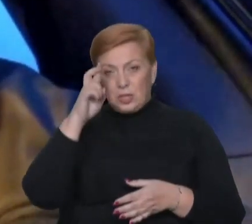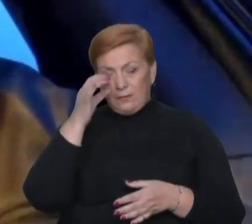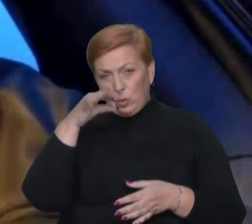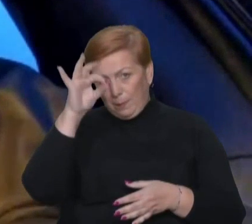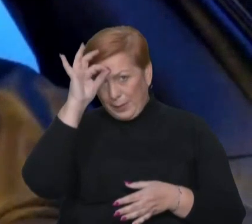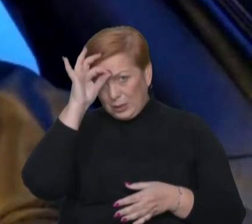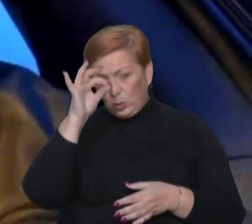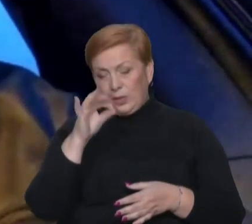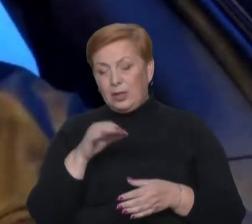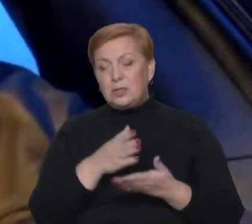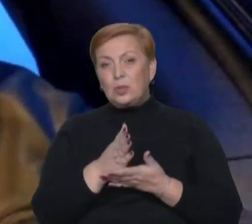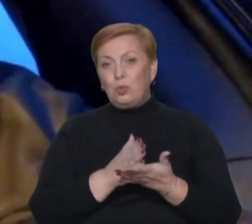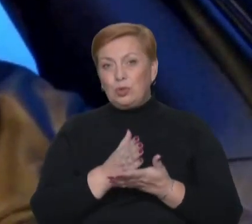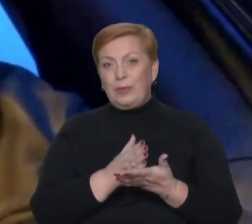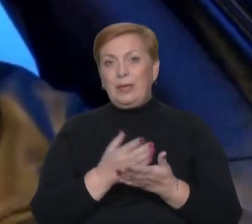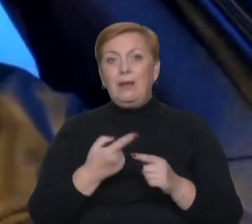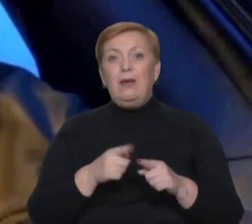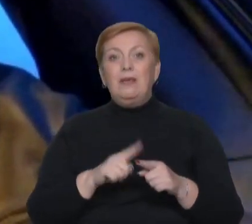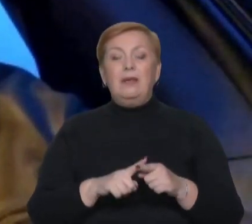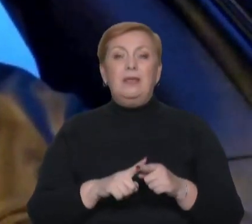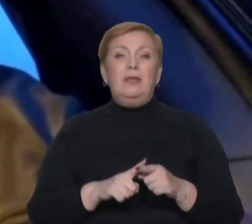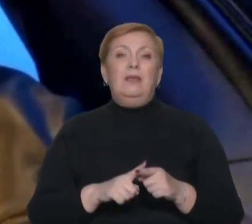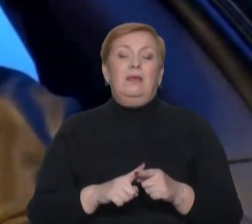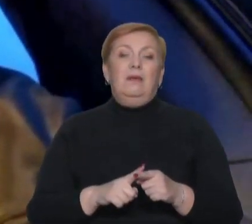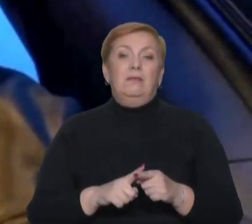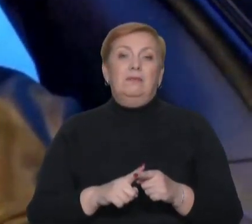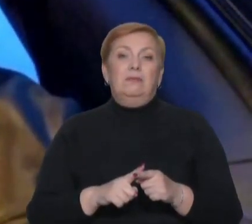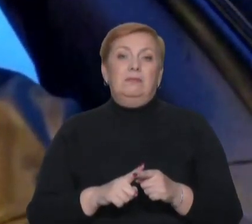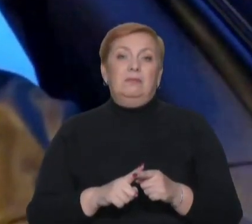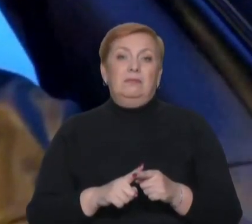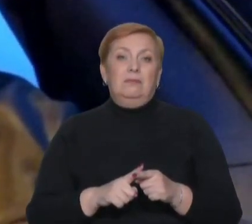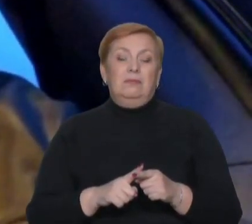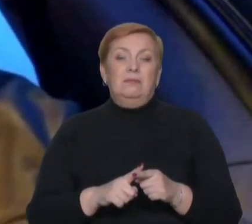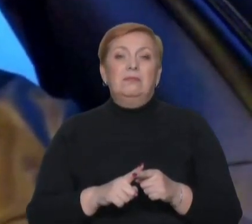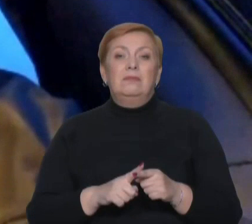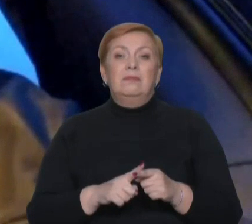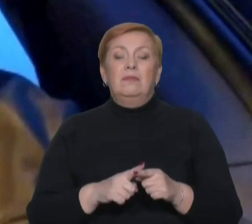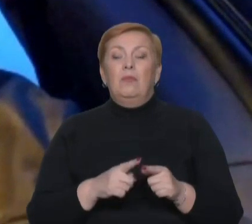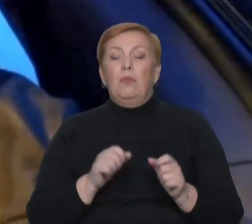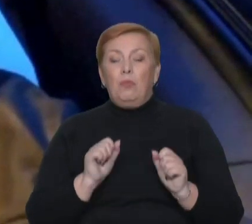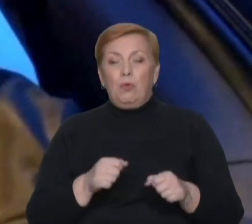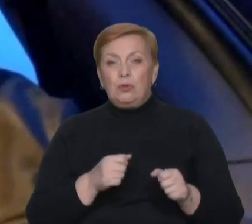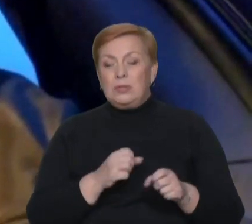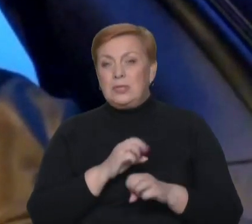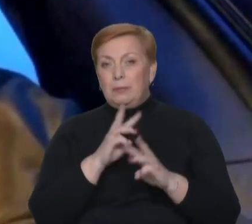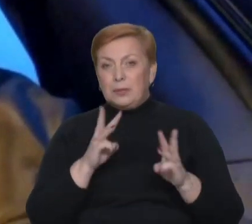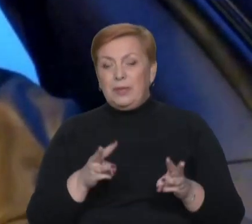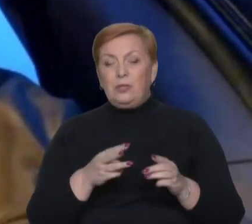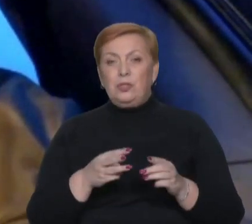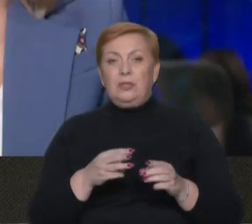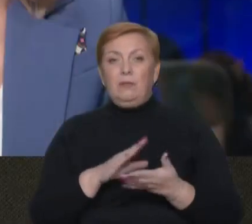готові забезпечити будь-які умови які б дозволили в подальшому розблокувати